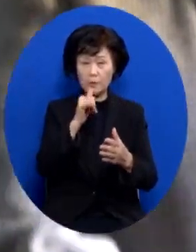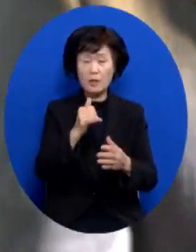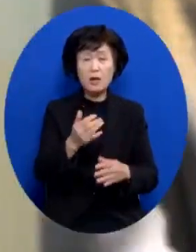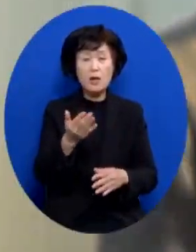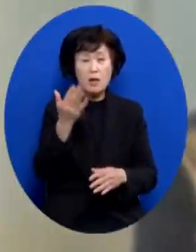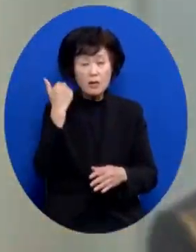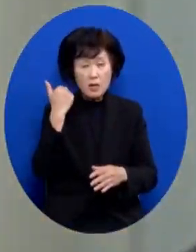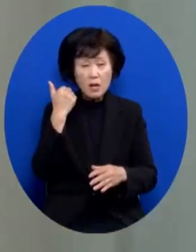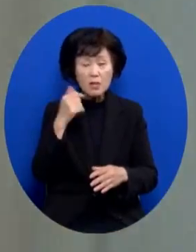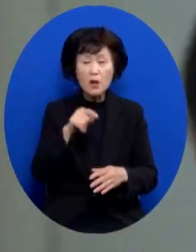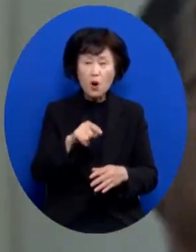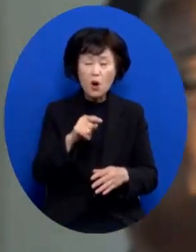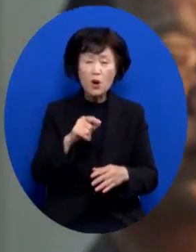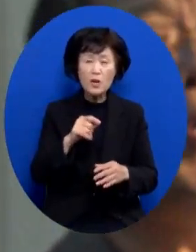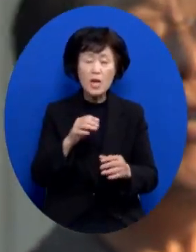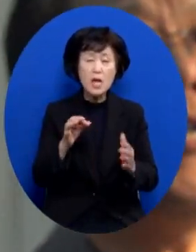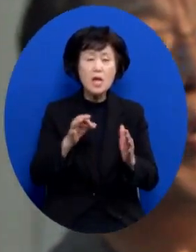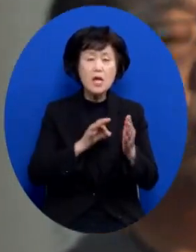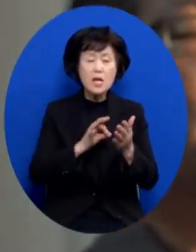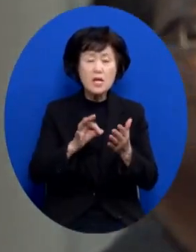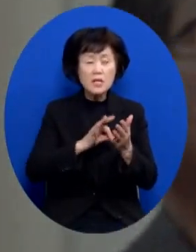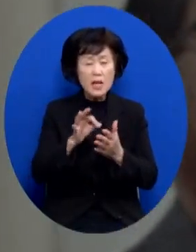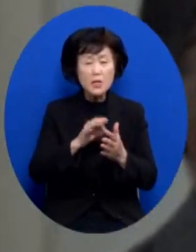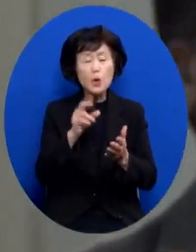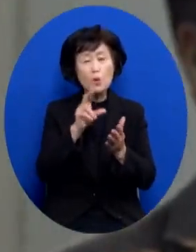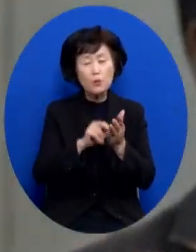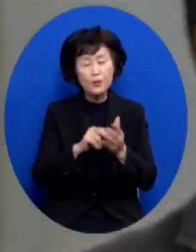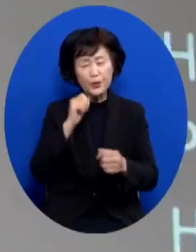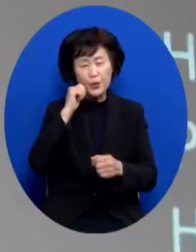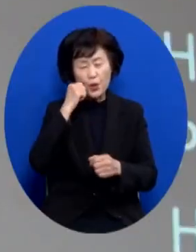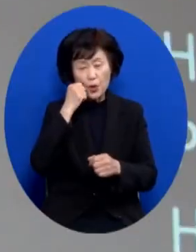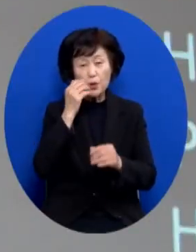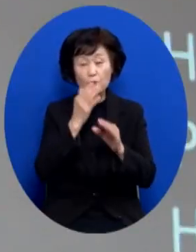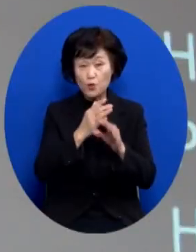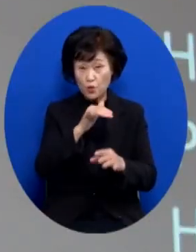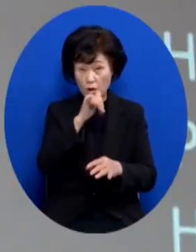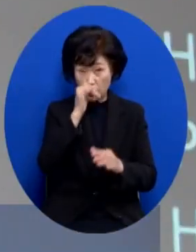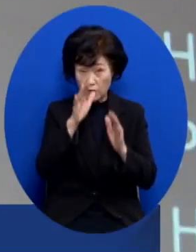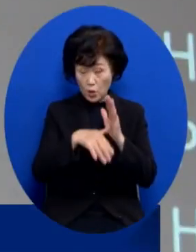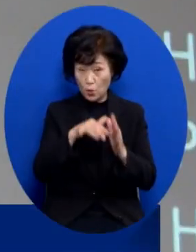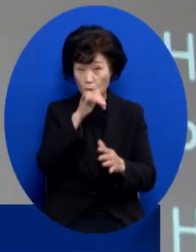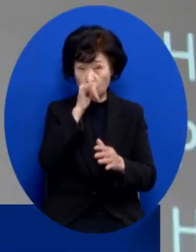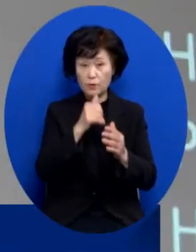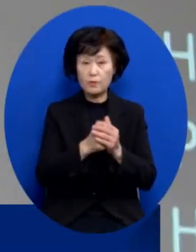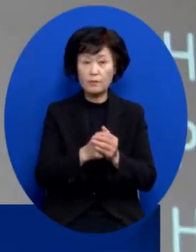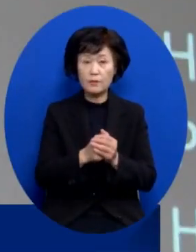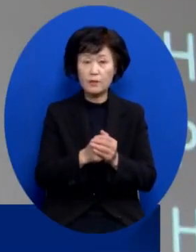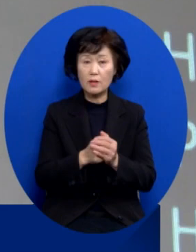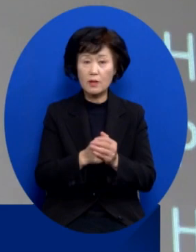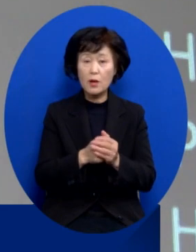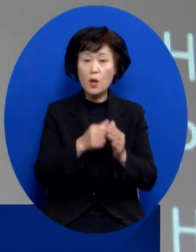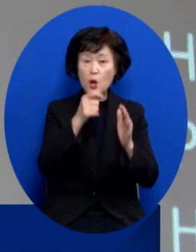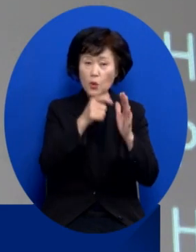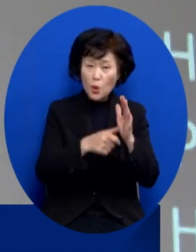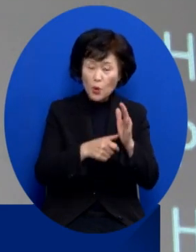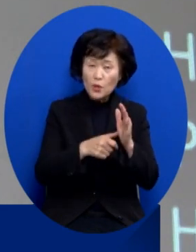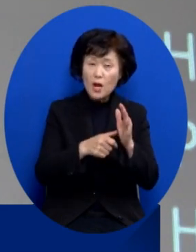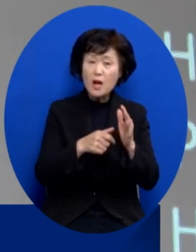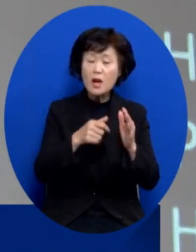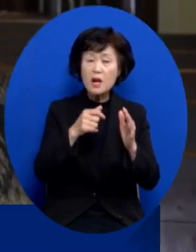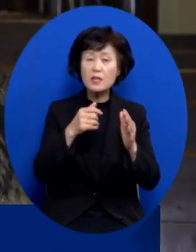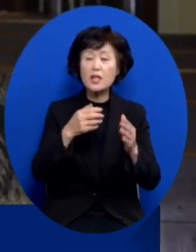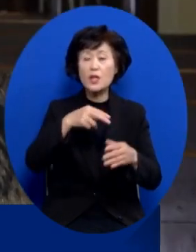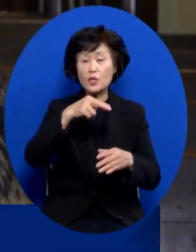속에서 재정 위기에 처하며 존폐의 기로에 서 있었습니다. I heard that they wanted to sell the